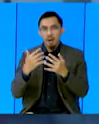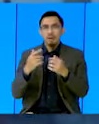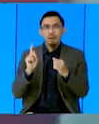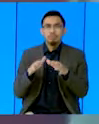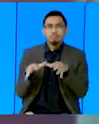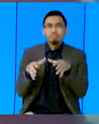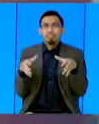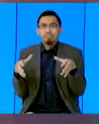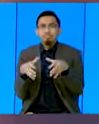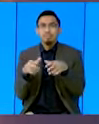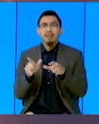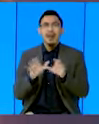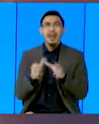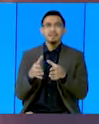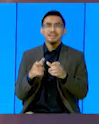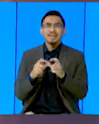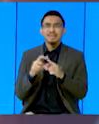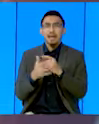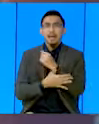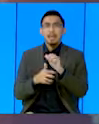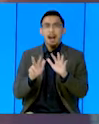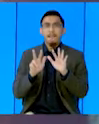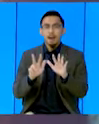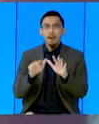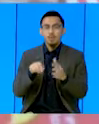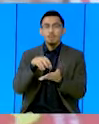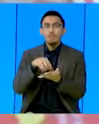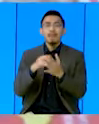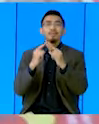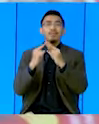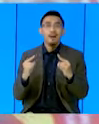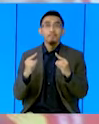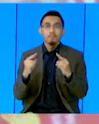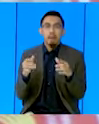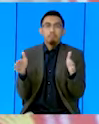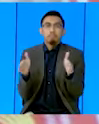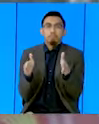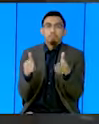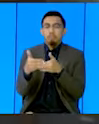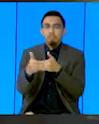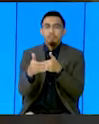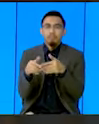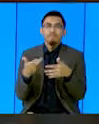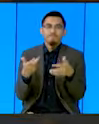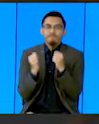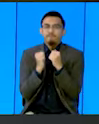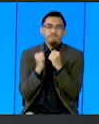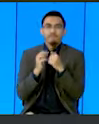terpaksa berdesakan di ruang kelas SD Negeri 08 yang menjadi posko pengungsian.